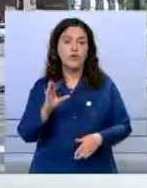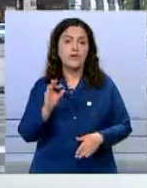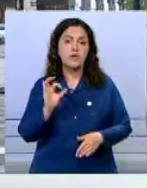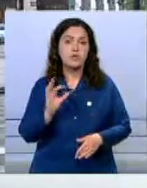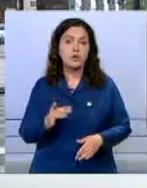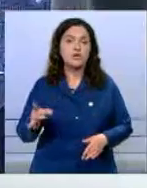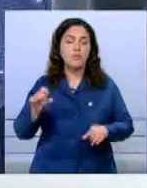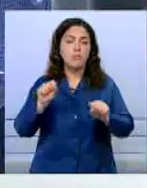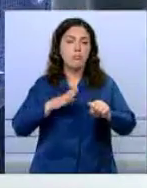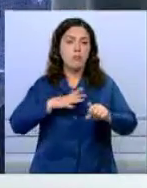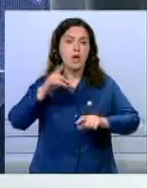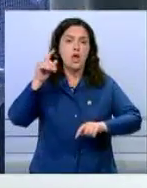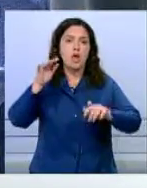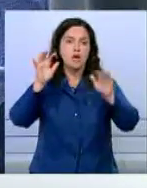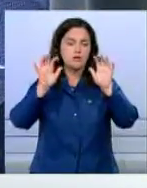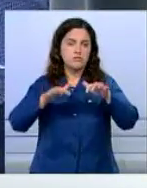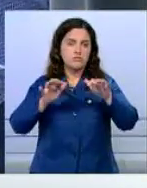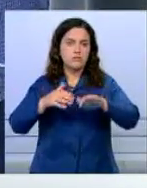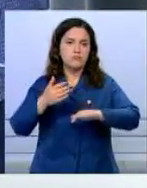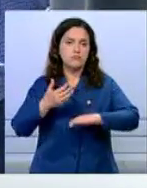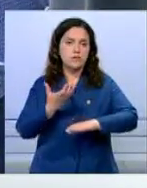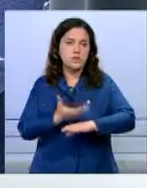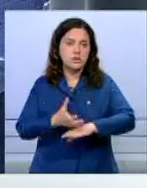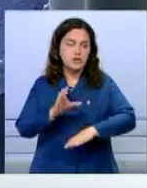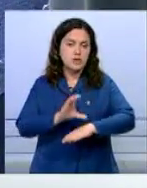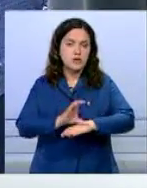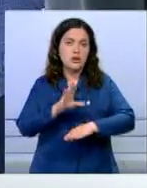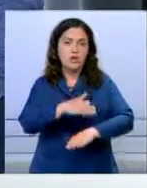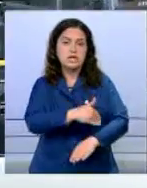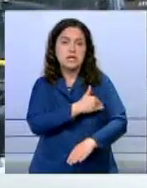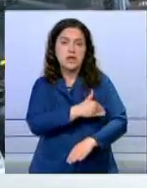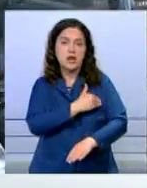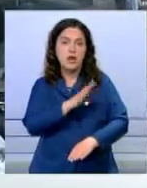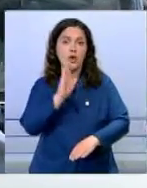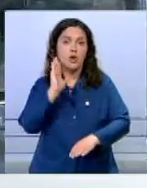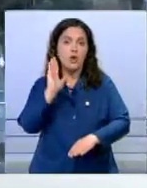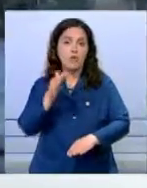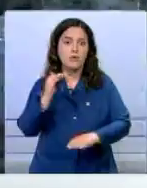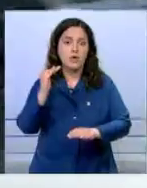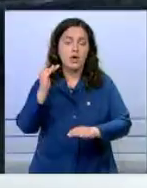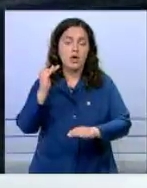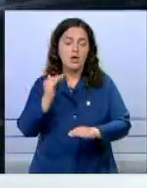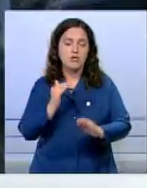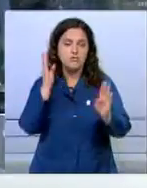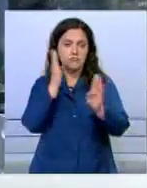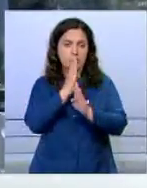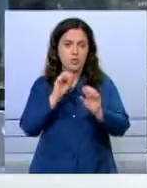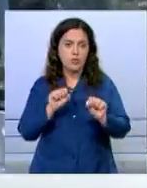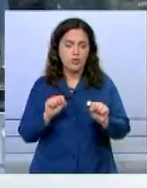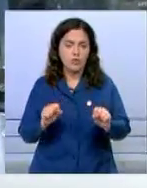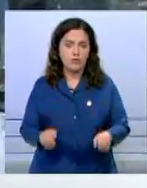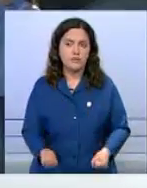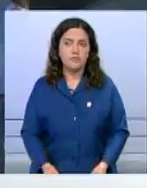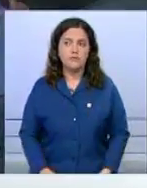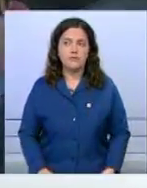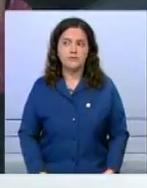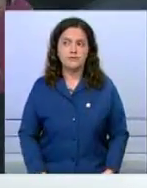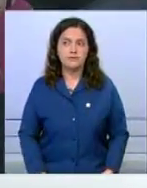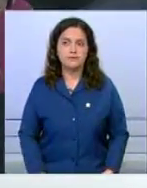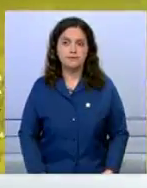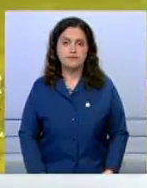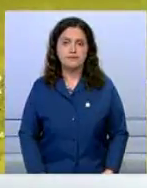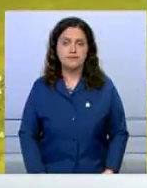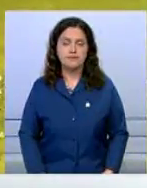на юге и востоке республики возможны ливни. Температура воздуха при этом будет местами ниже климатической нормы.